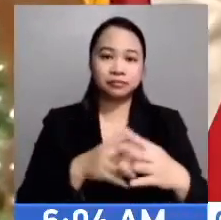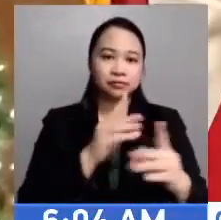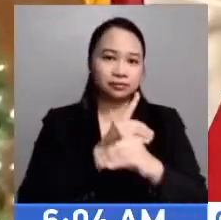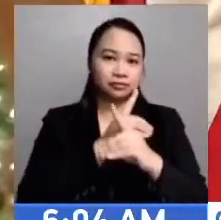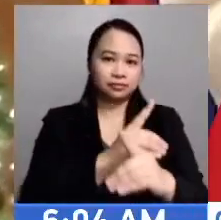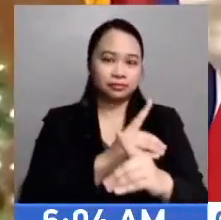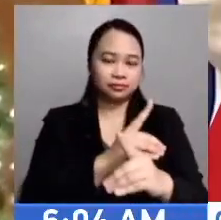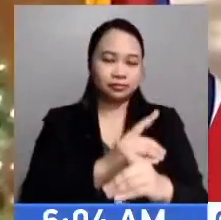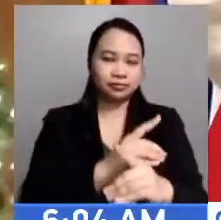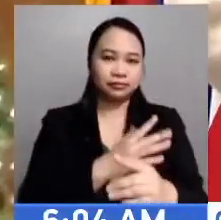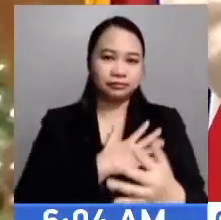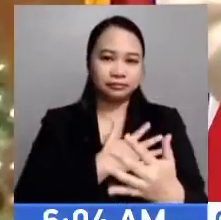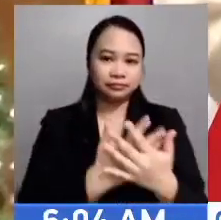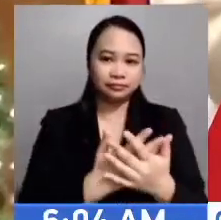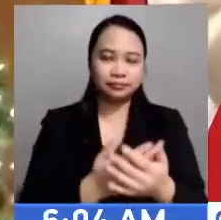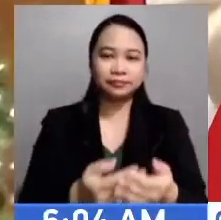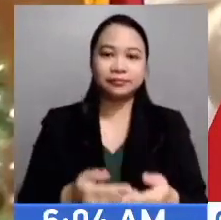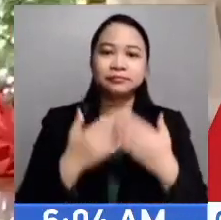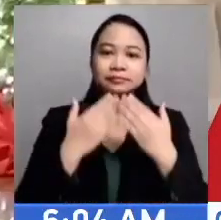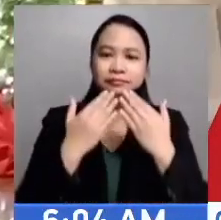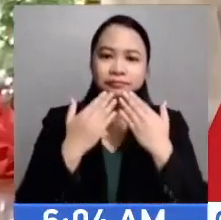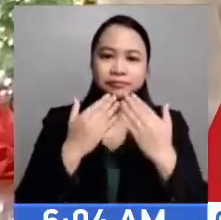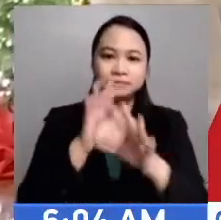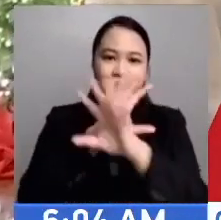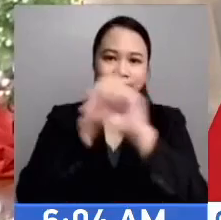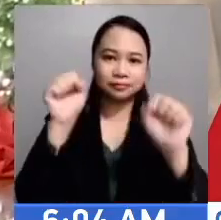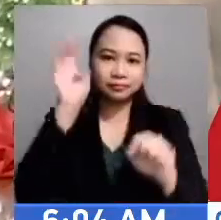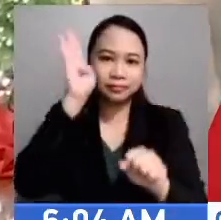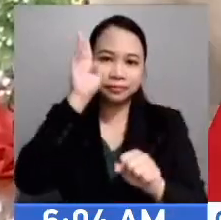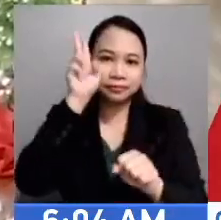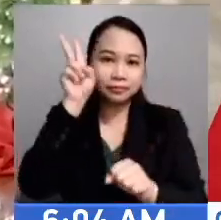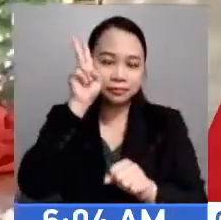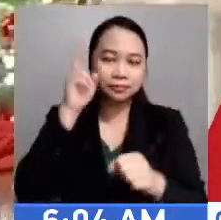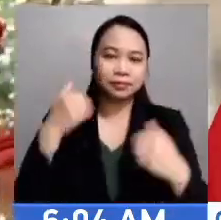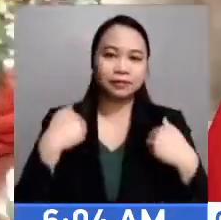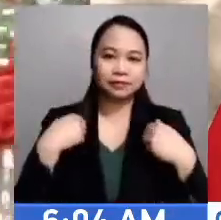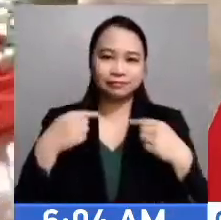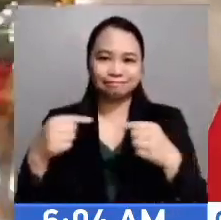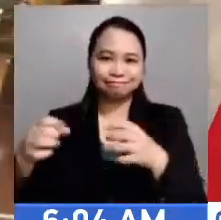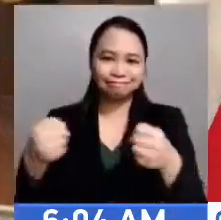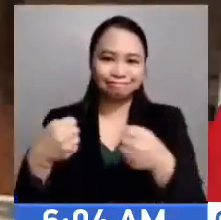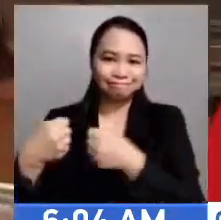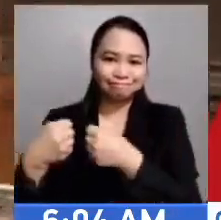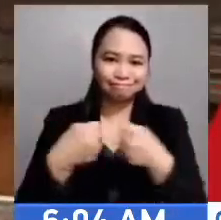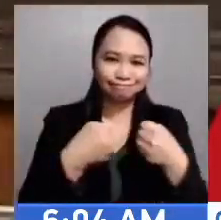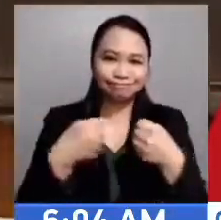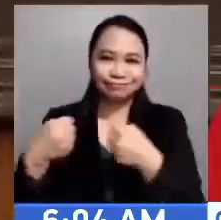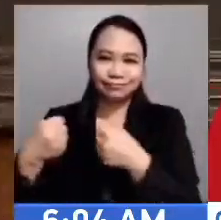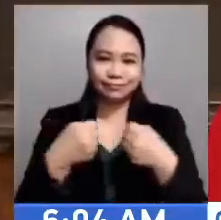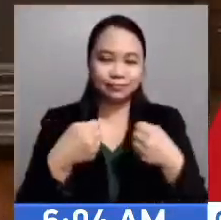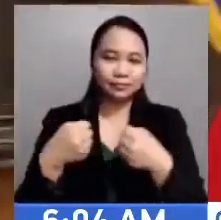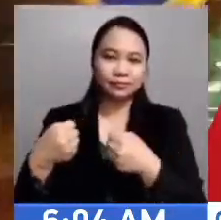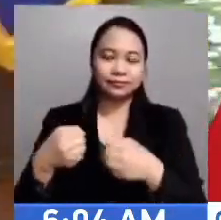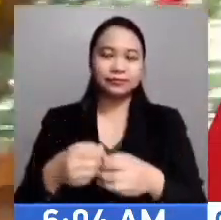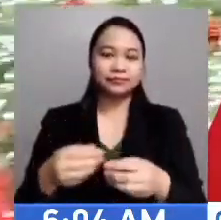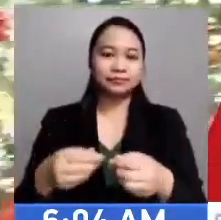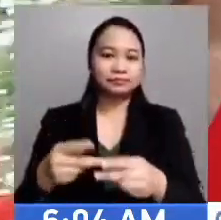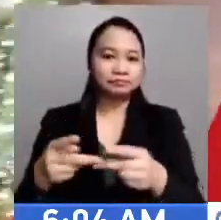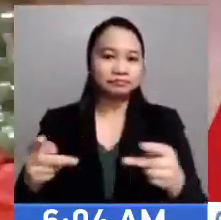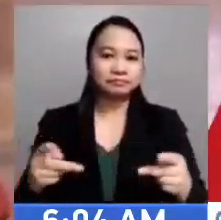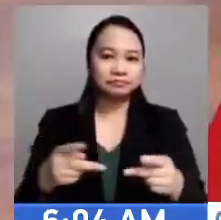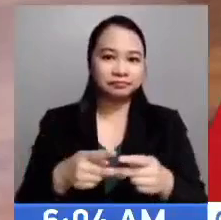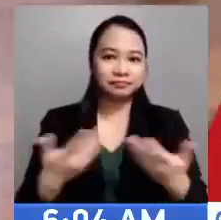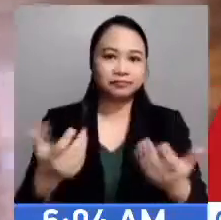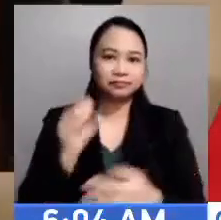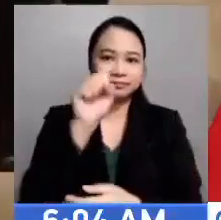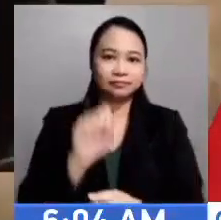Bongbong Marcos lalo't may tensyon sa gitna ng agawan ng teritoryo sa South China Sea. Ngayong araw, bibisita si Harris sa Palawan na malapit sa bahagi